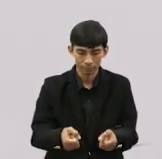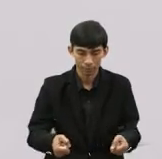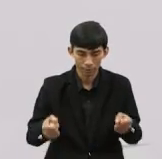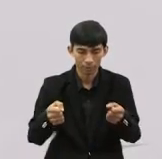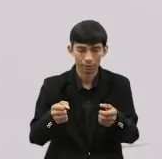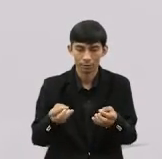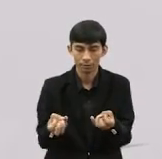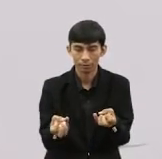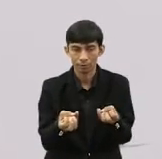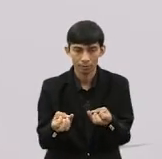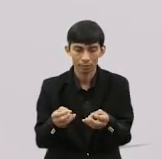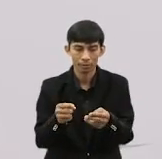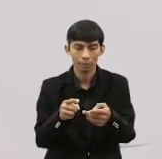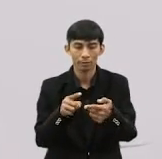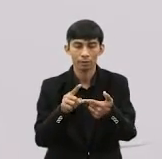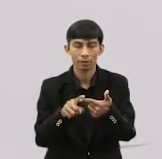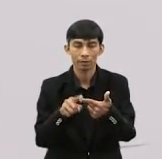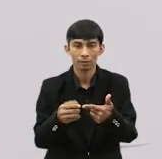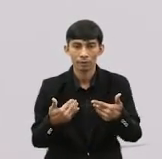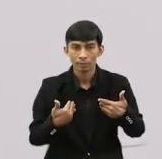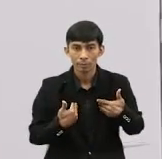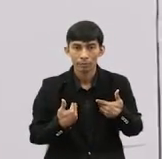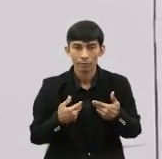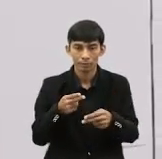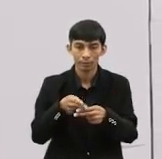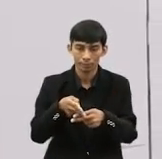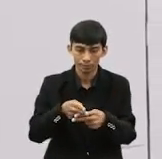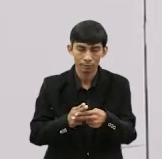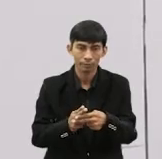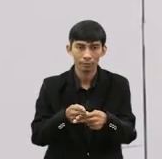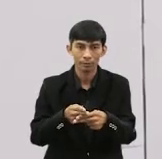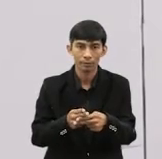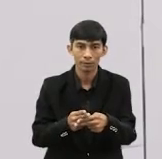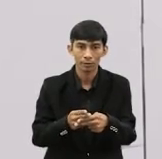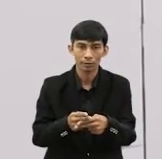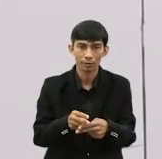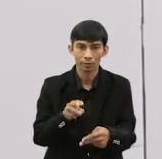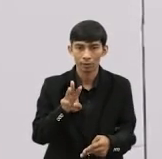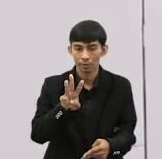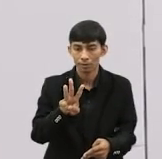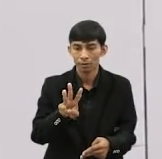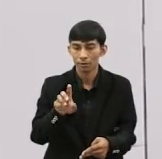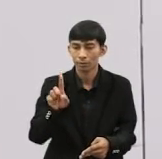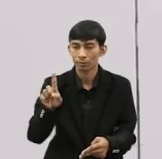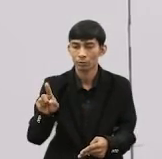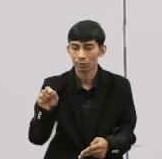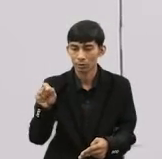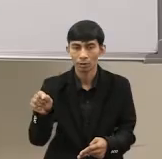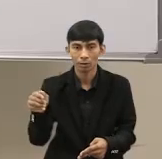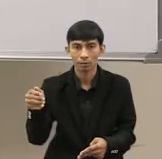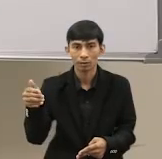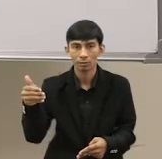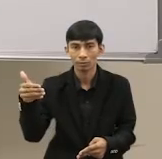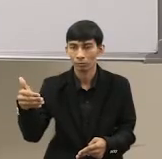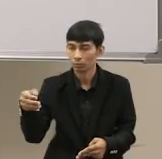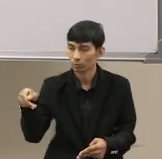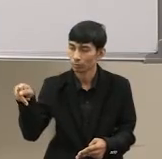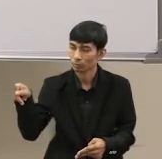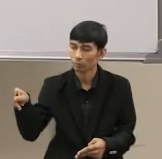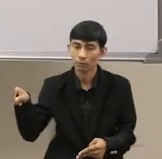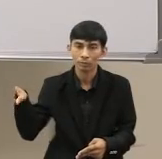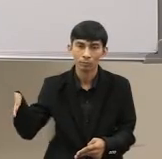pí miên tùng ngốn sam sập muối chạy bằng buôn kilogram